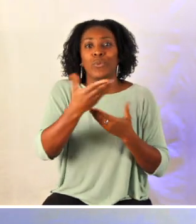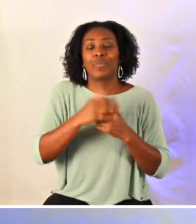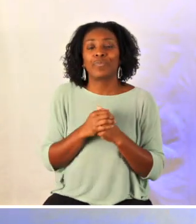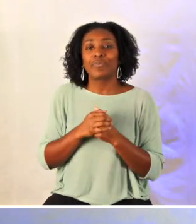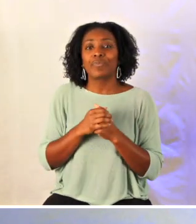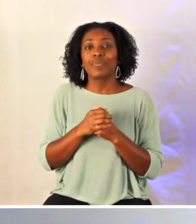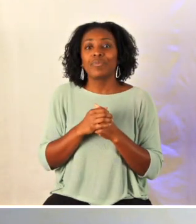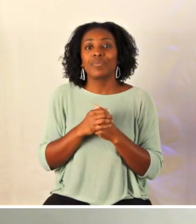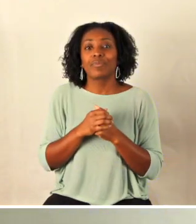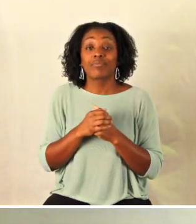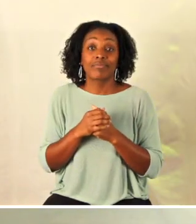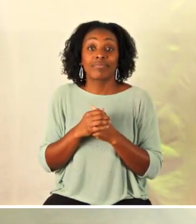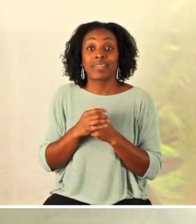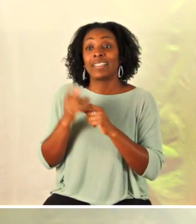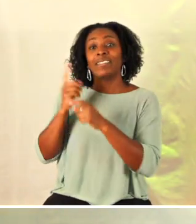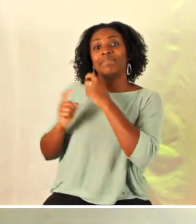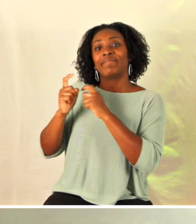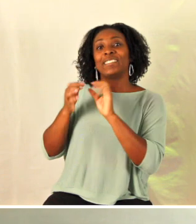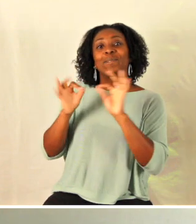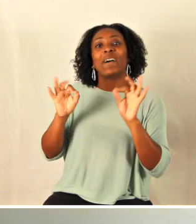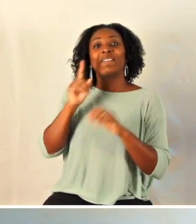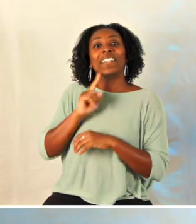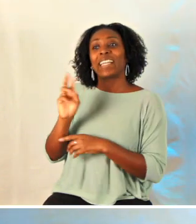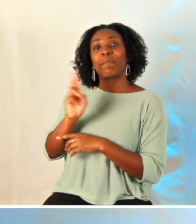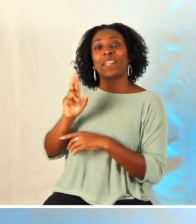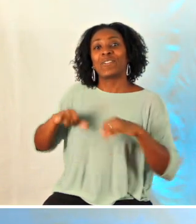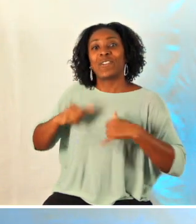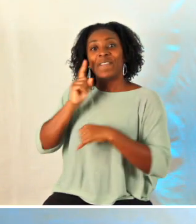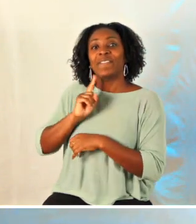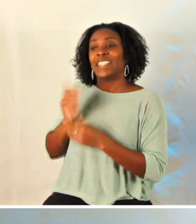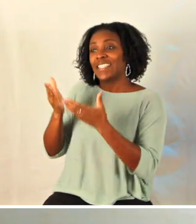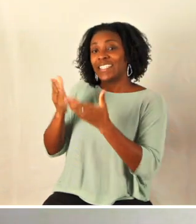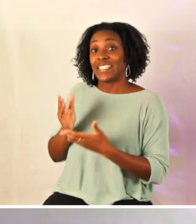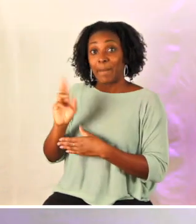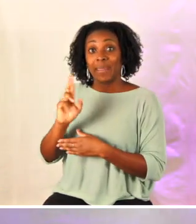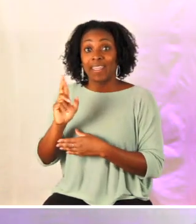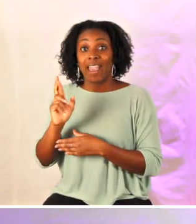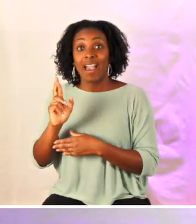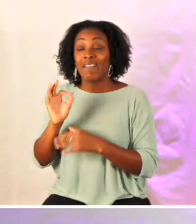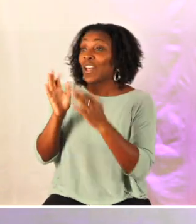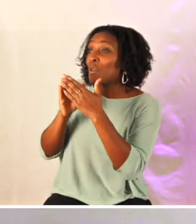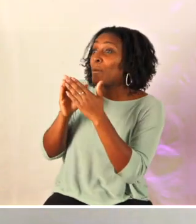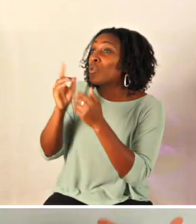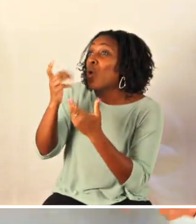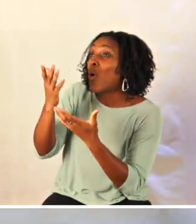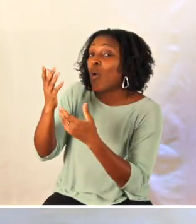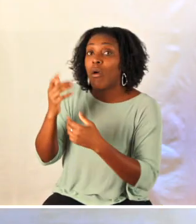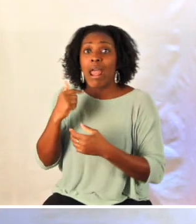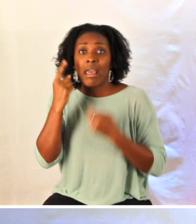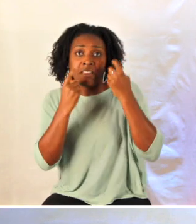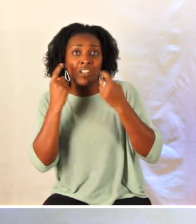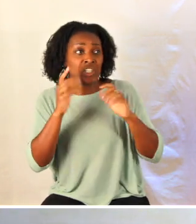On voit la réaction de Rebecca. Rebecca va pas commencer à réfléchir, à calculer. Elle